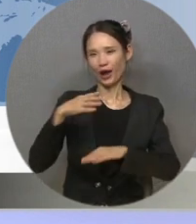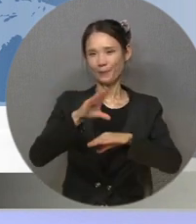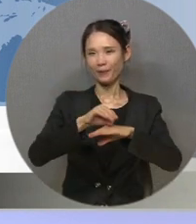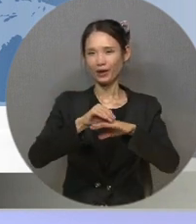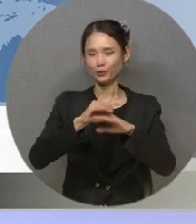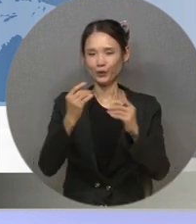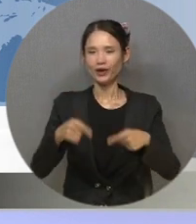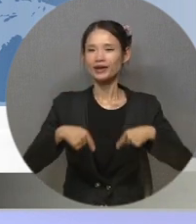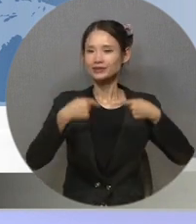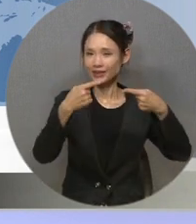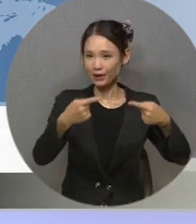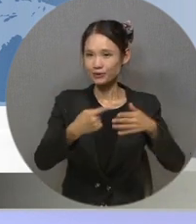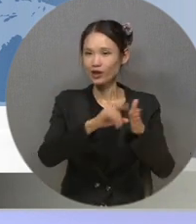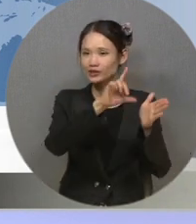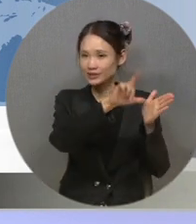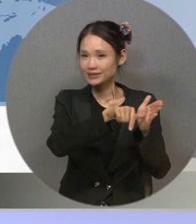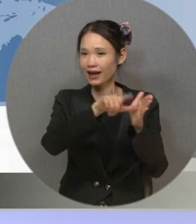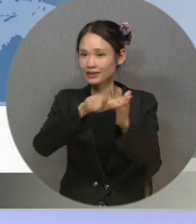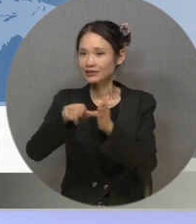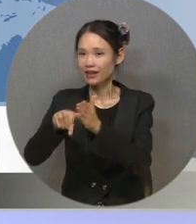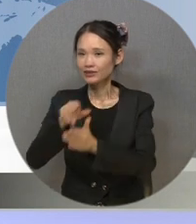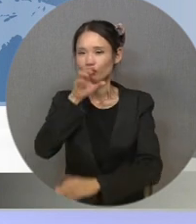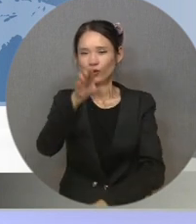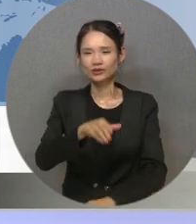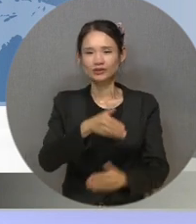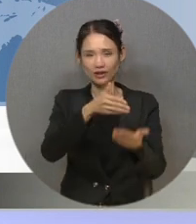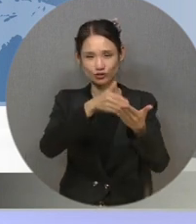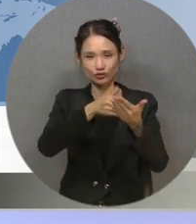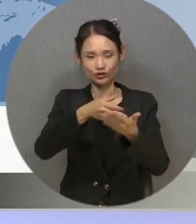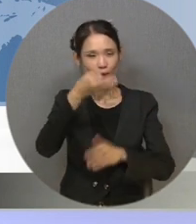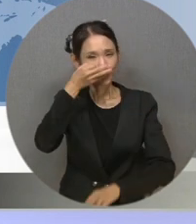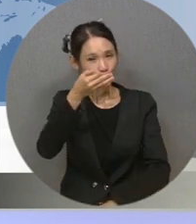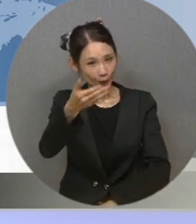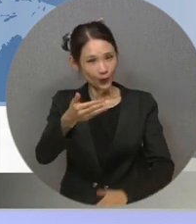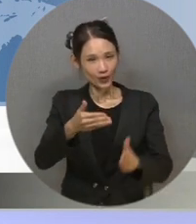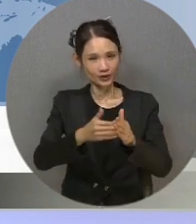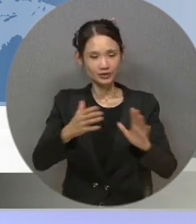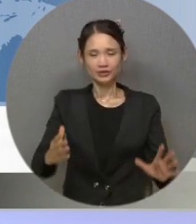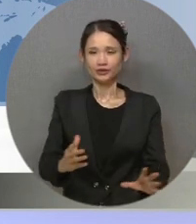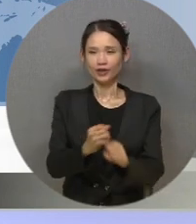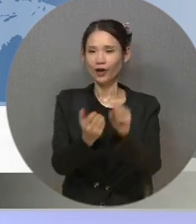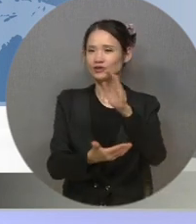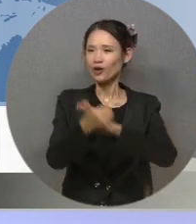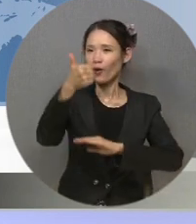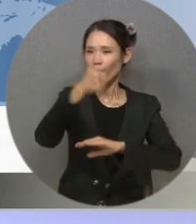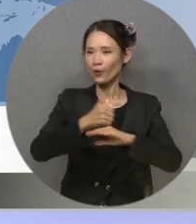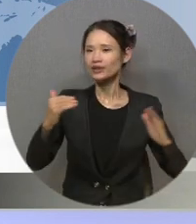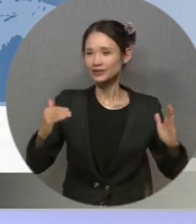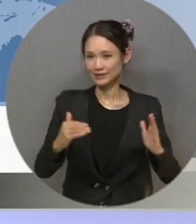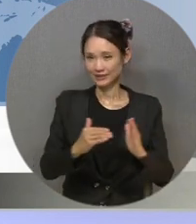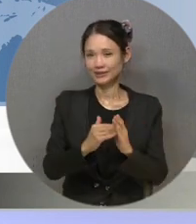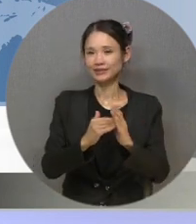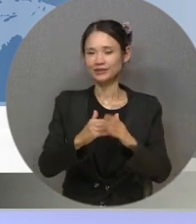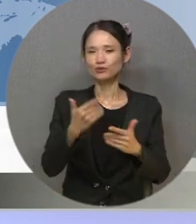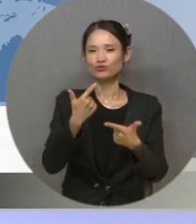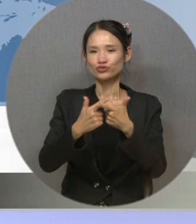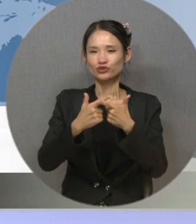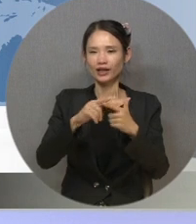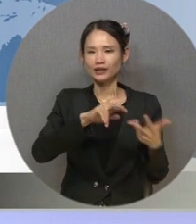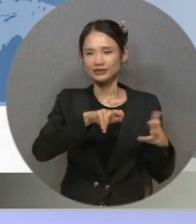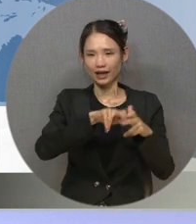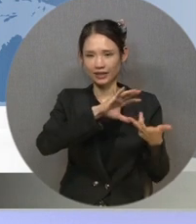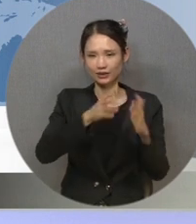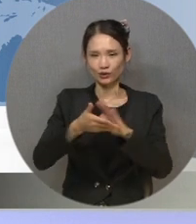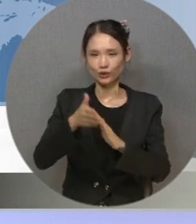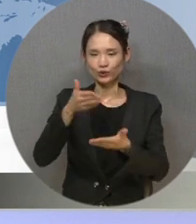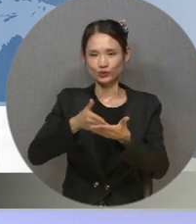참여하며 실시간으로 생생한 현장 소식을 전해왔습니다. 성황리에 막을 내린 부산 세계장애인대회 소식 박성용